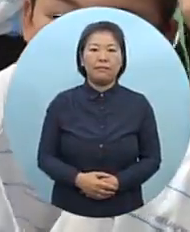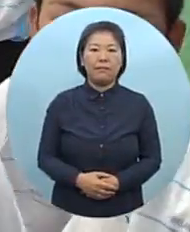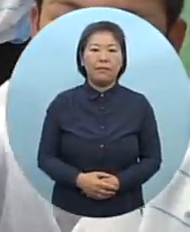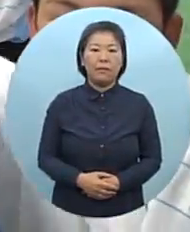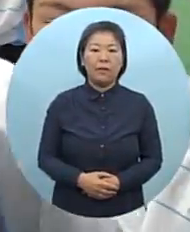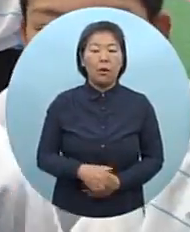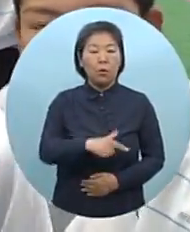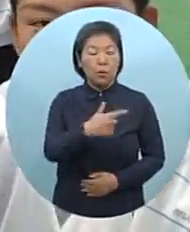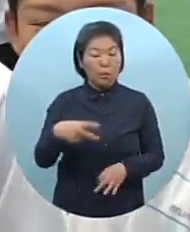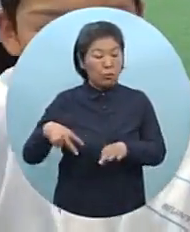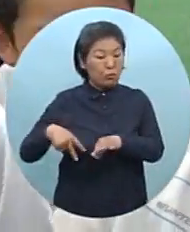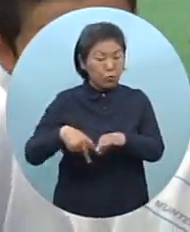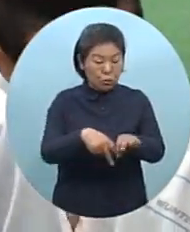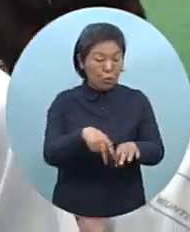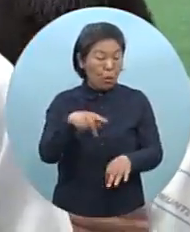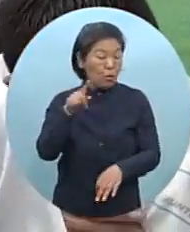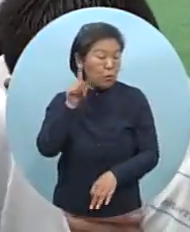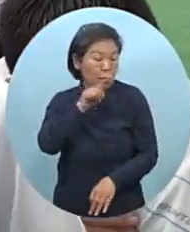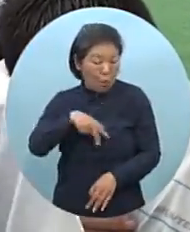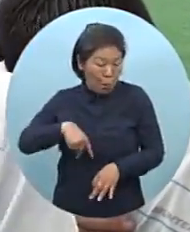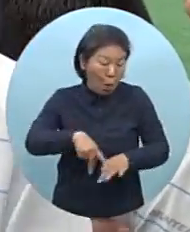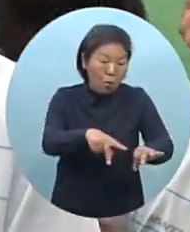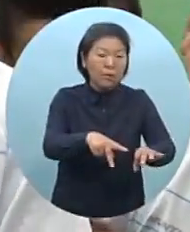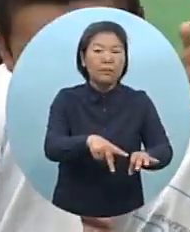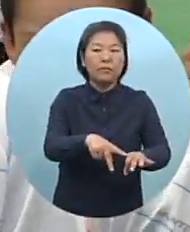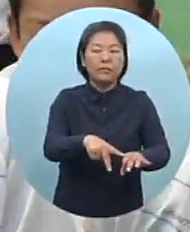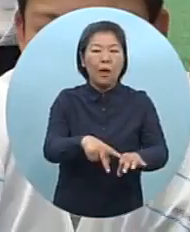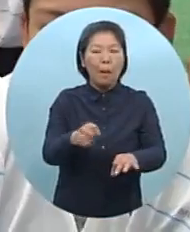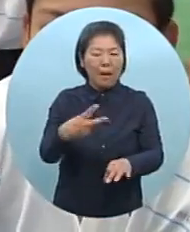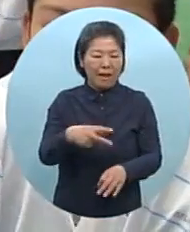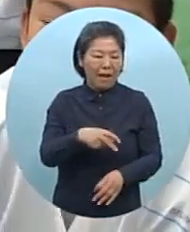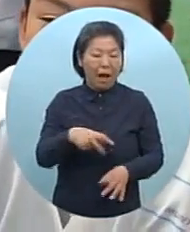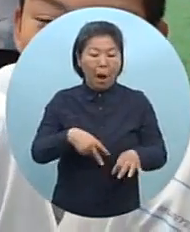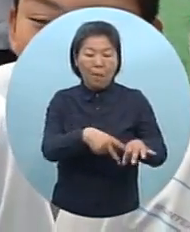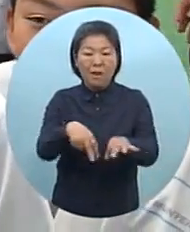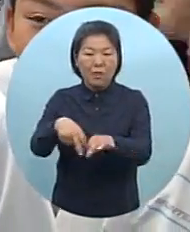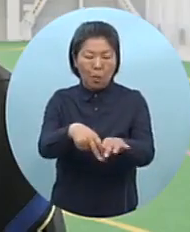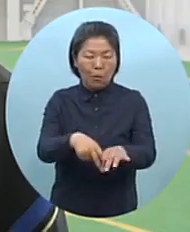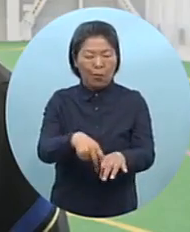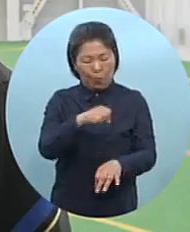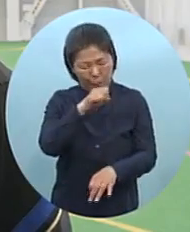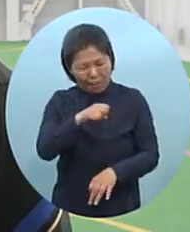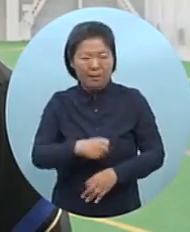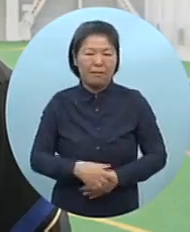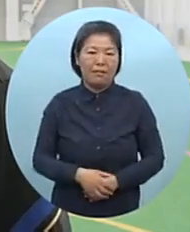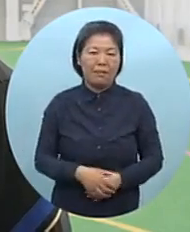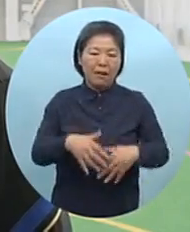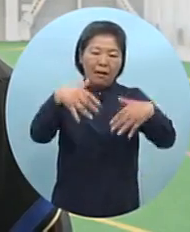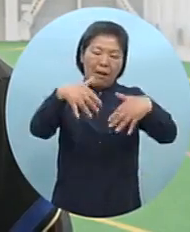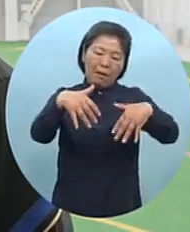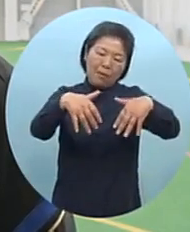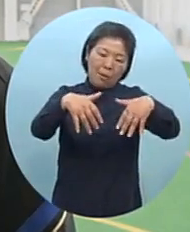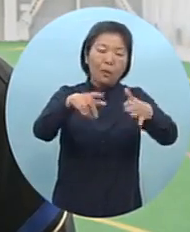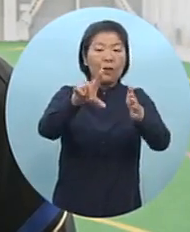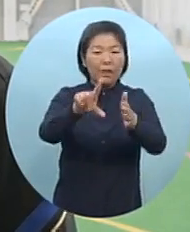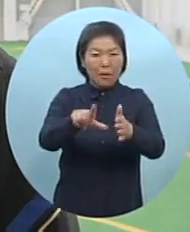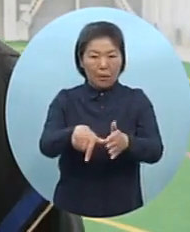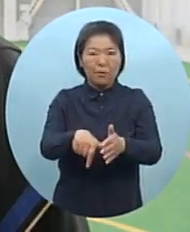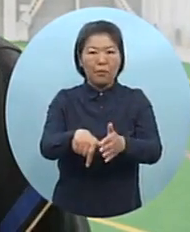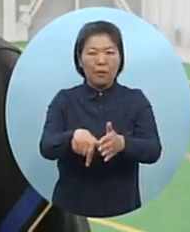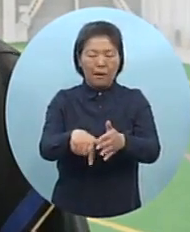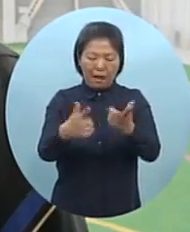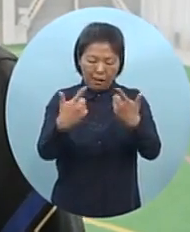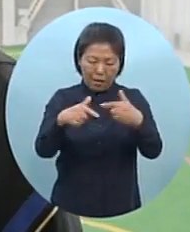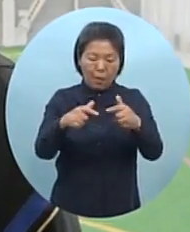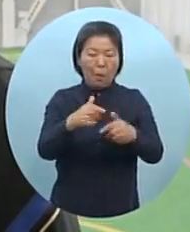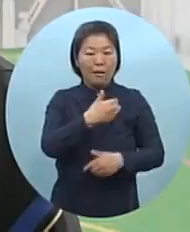とてもシュートとかが打ちやすくてパスとかもしやすかっ雨降った時でもえいつ